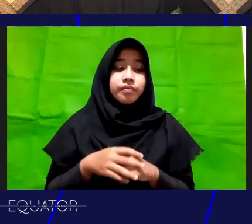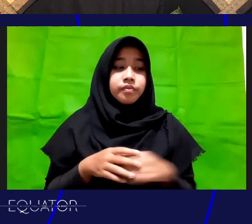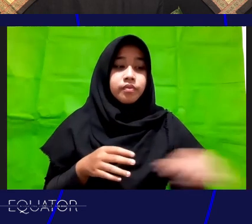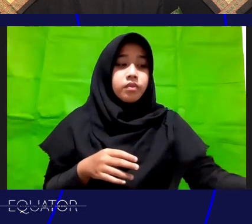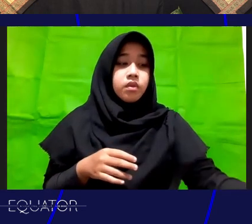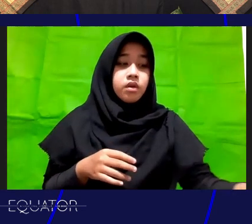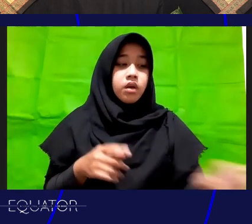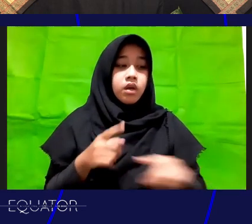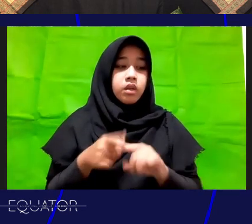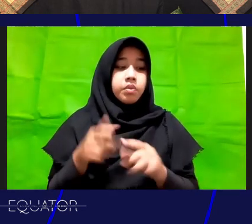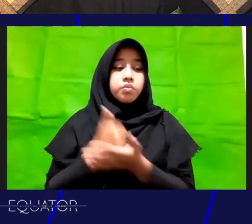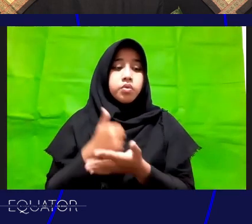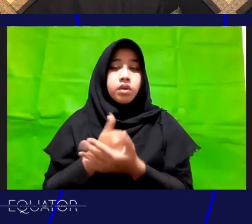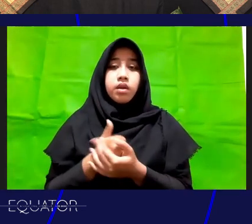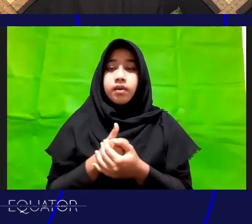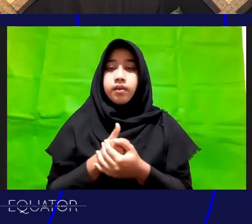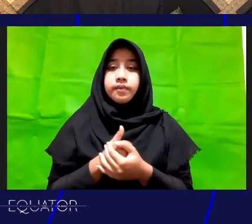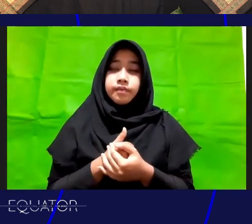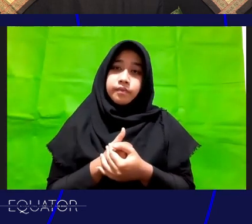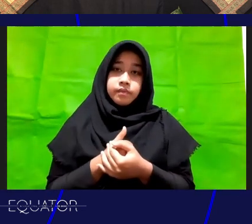Tapi sebenarnya